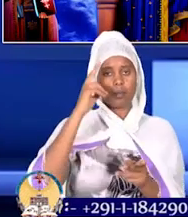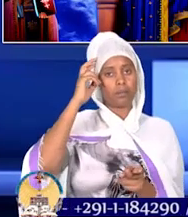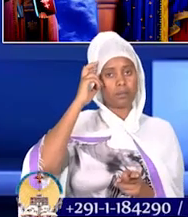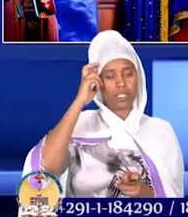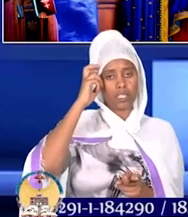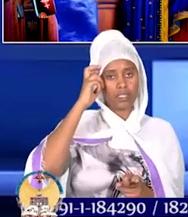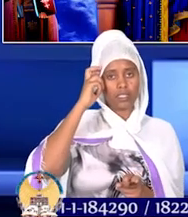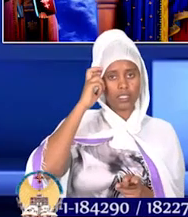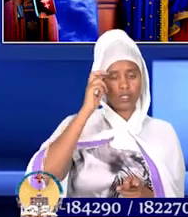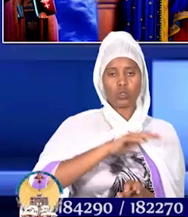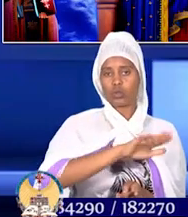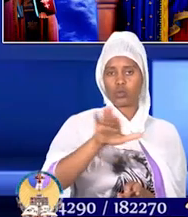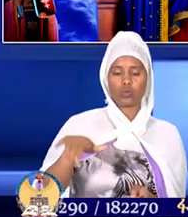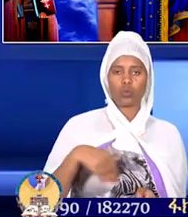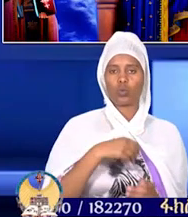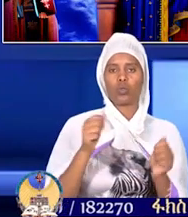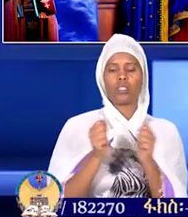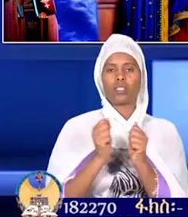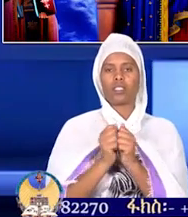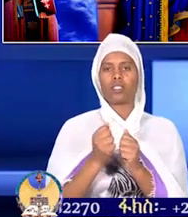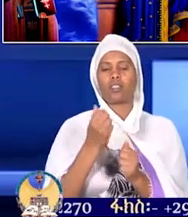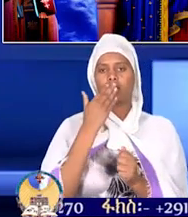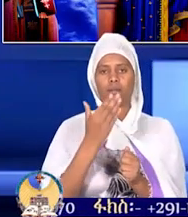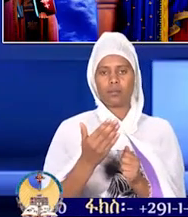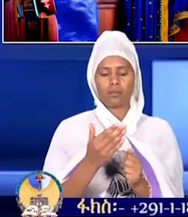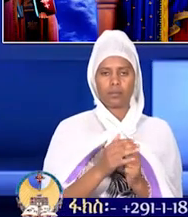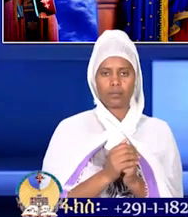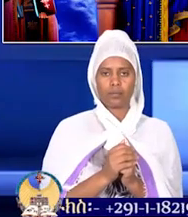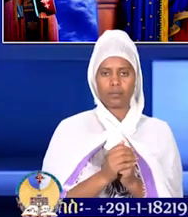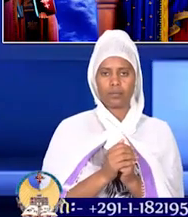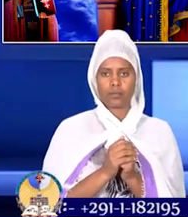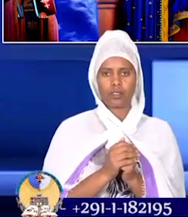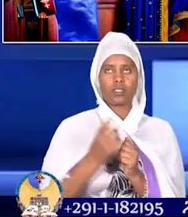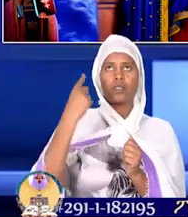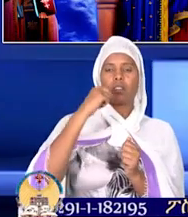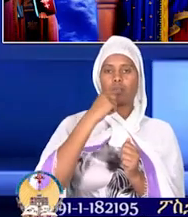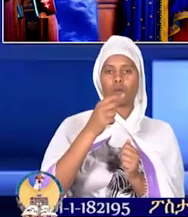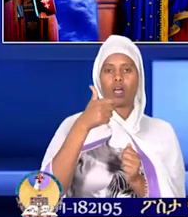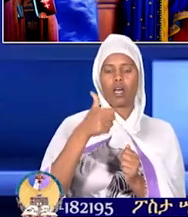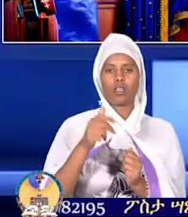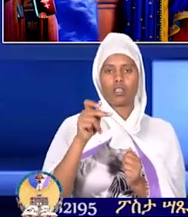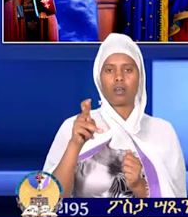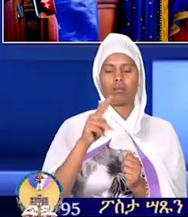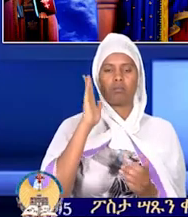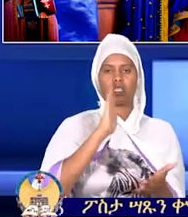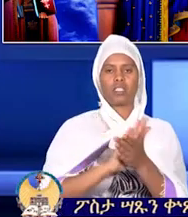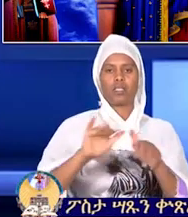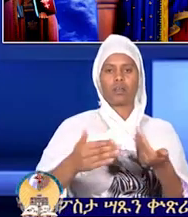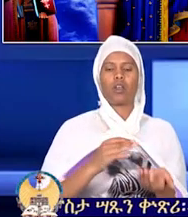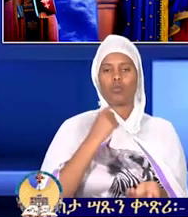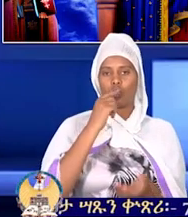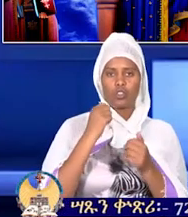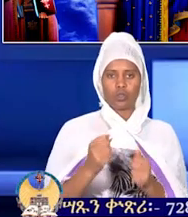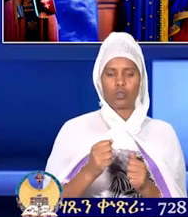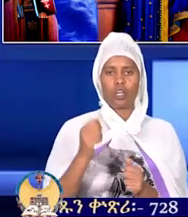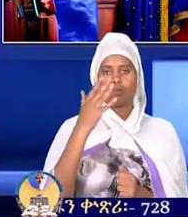دع ما يد ما مستنى الصحة إذا كله نجر انتعد لي عمله تيم بولن يرن عدم ميرك